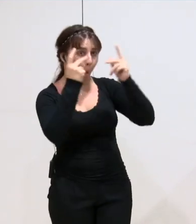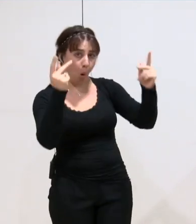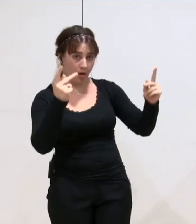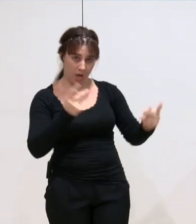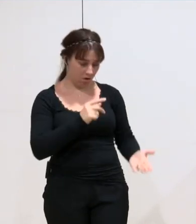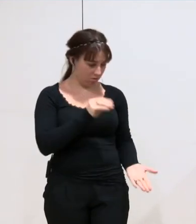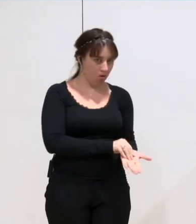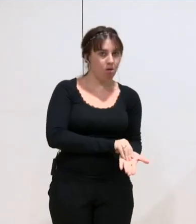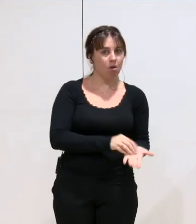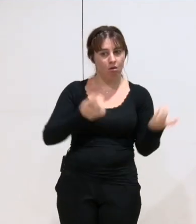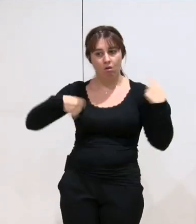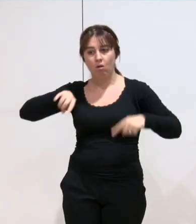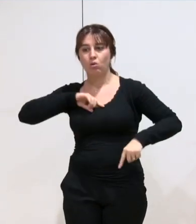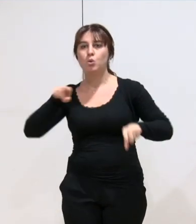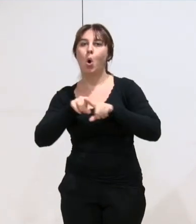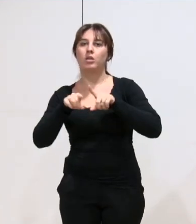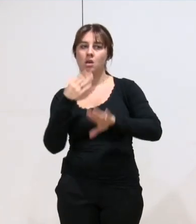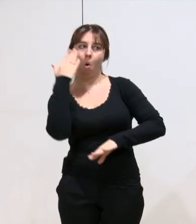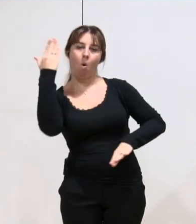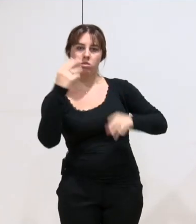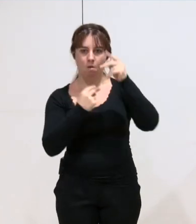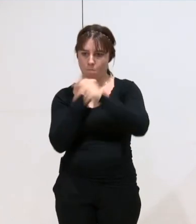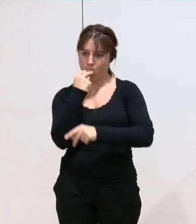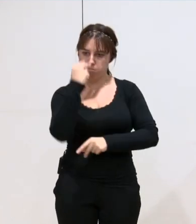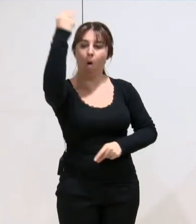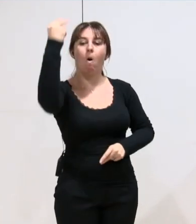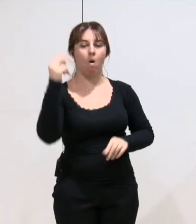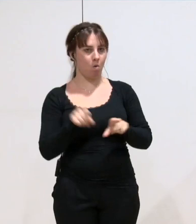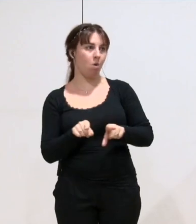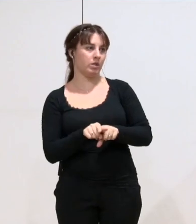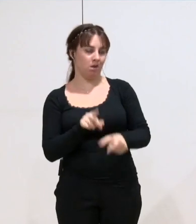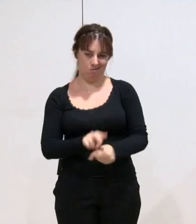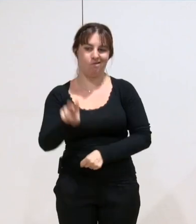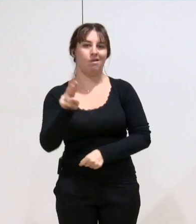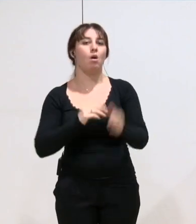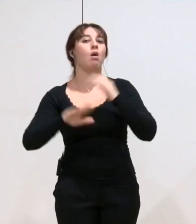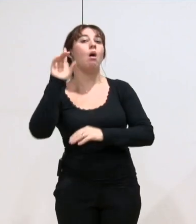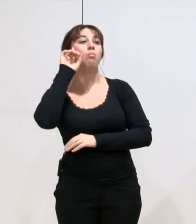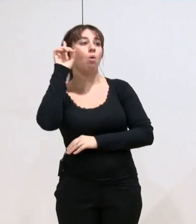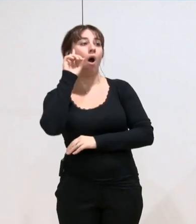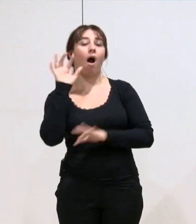eh bien nous passerons aussi à une autre tonalité sur ce dossier-là, et je pense que personne n'a rien à y gagner.